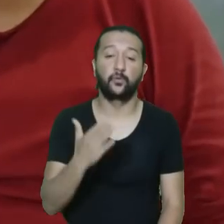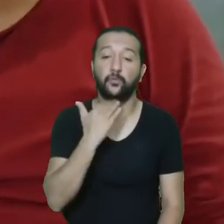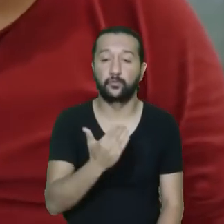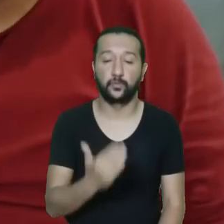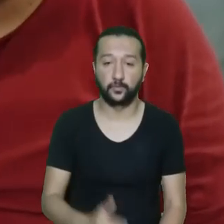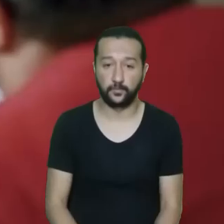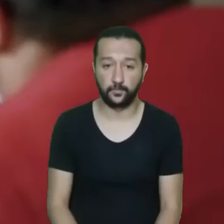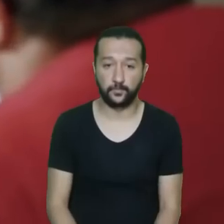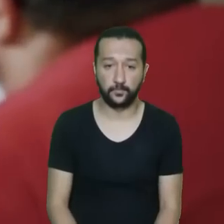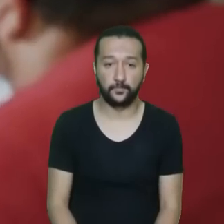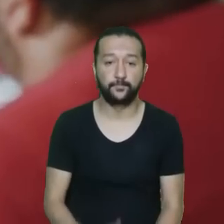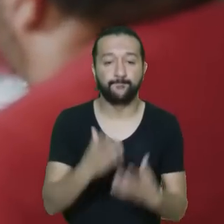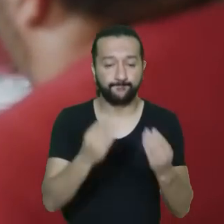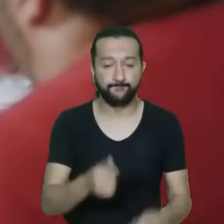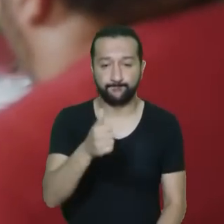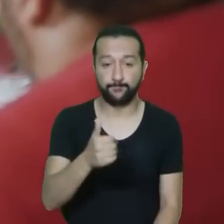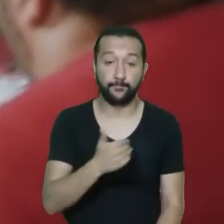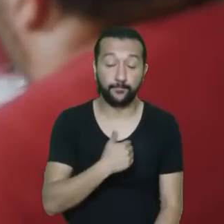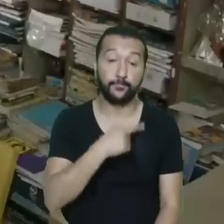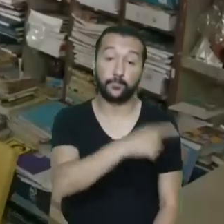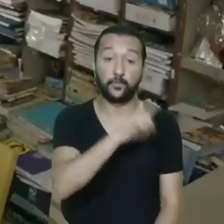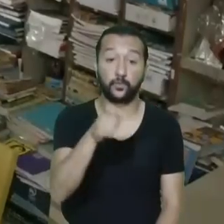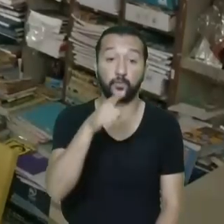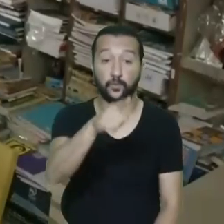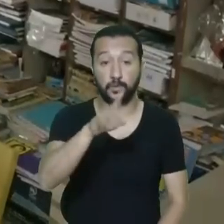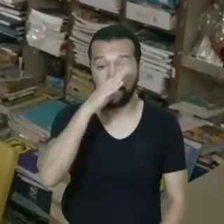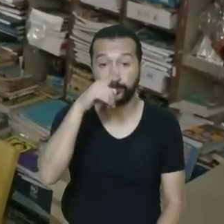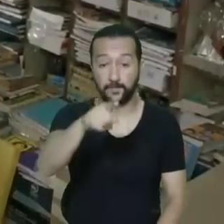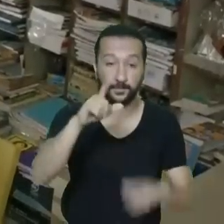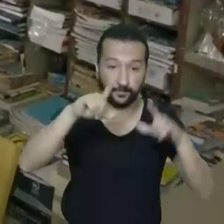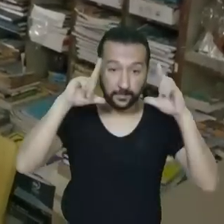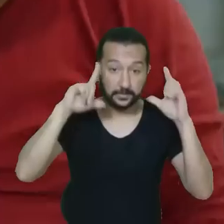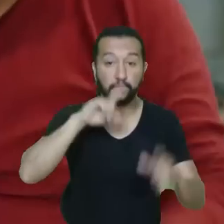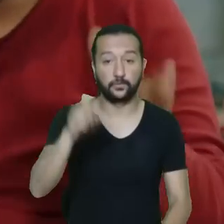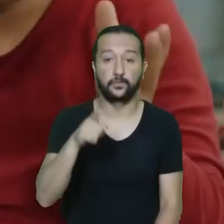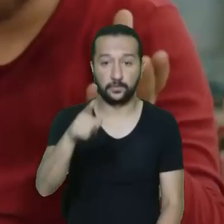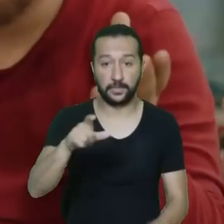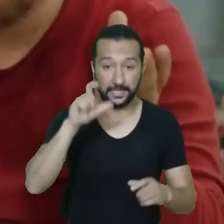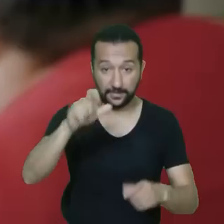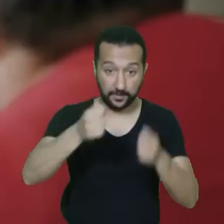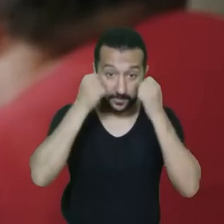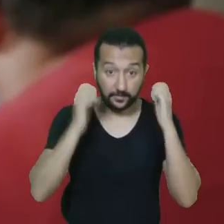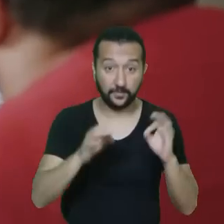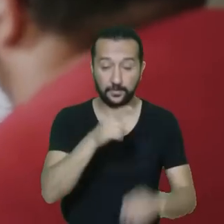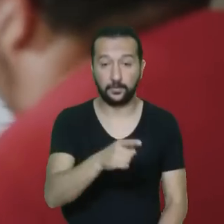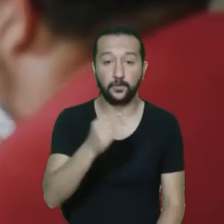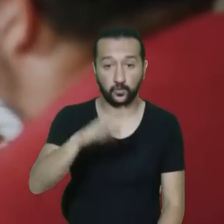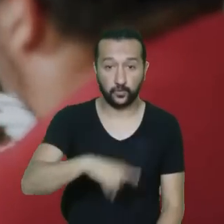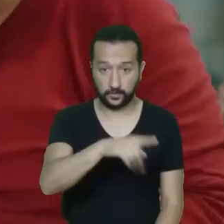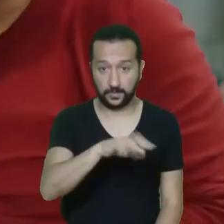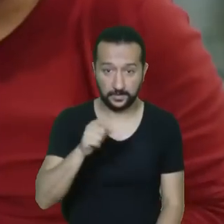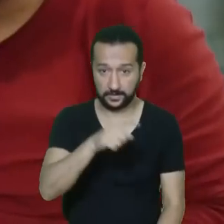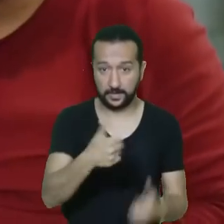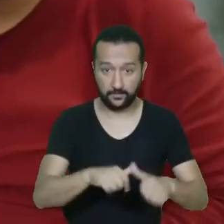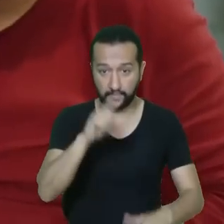şeylere. Good. Ben şey soracağım, ben şu vitrin camında maskeyi soracağım. Kespi maskesine mi de yok? Çocuğuna mı